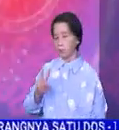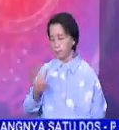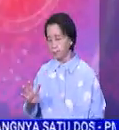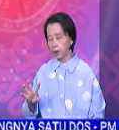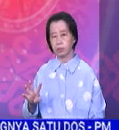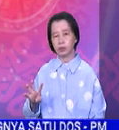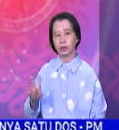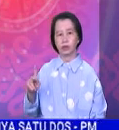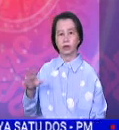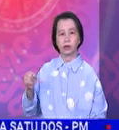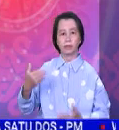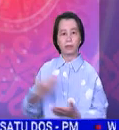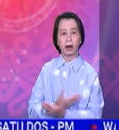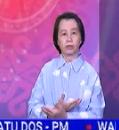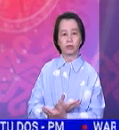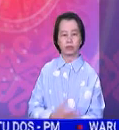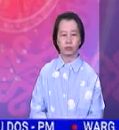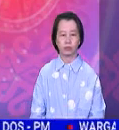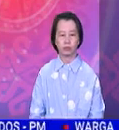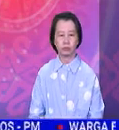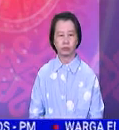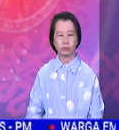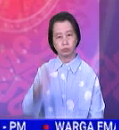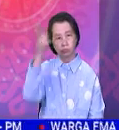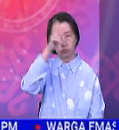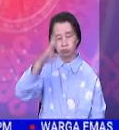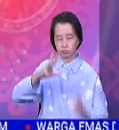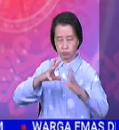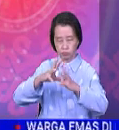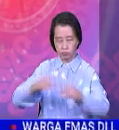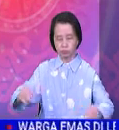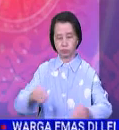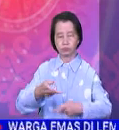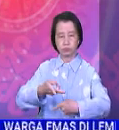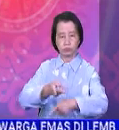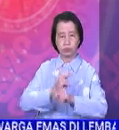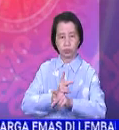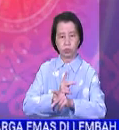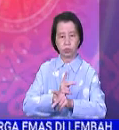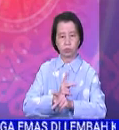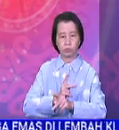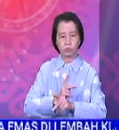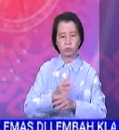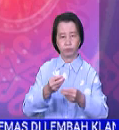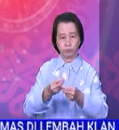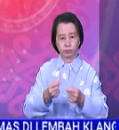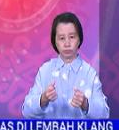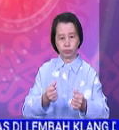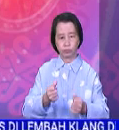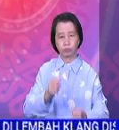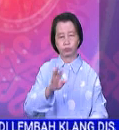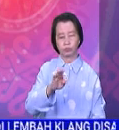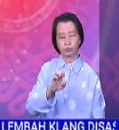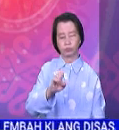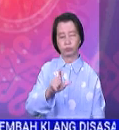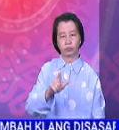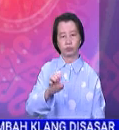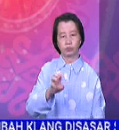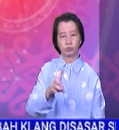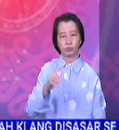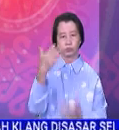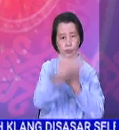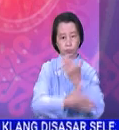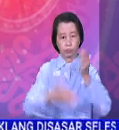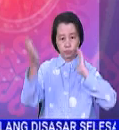baharu keputusan kerajaan melupuskan sebahagian pinjaman peneroka lembaga kemajuan tanah persekutuan felda di